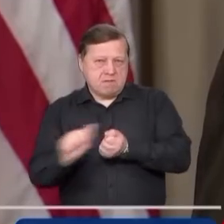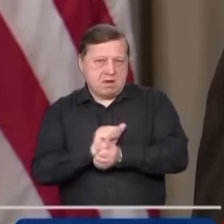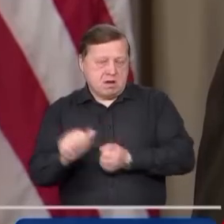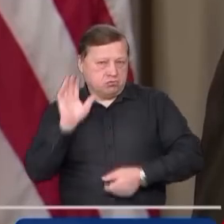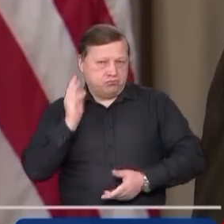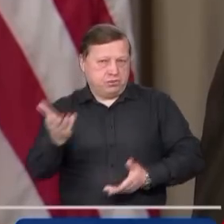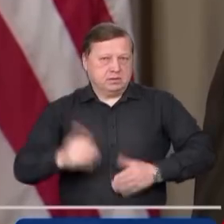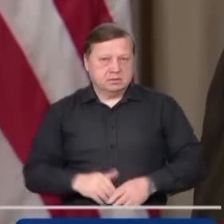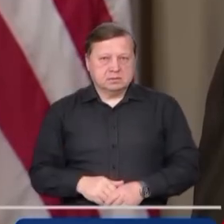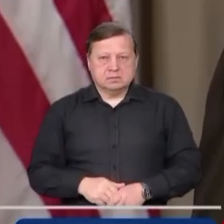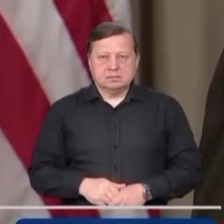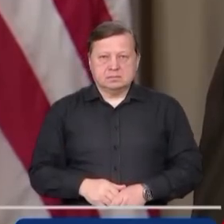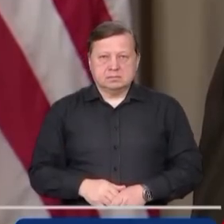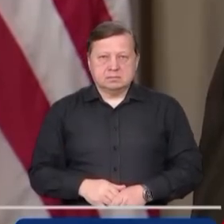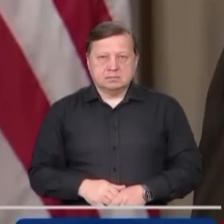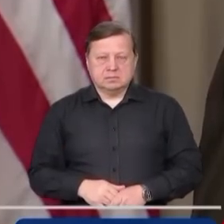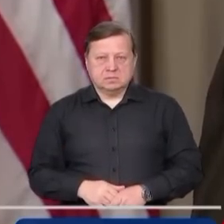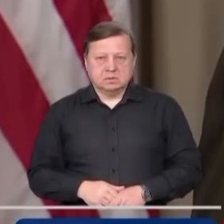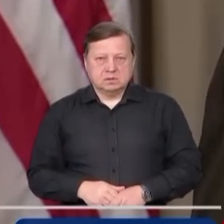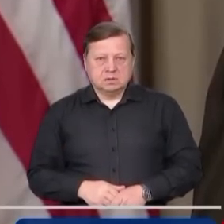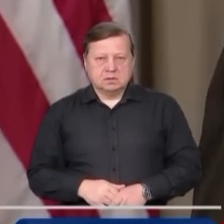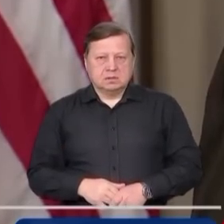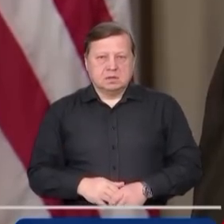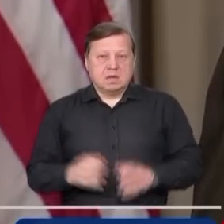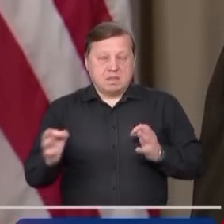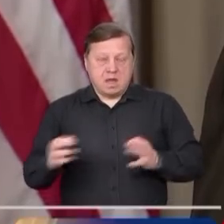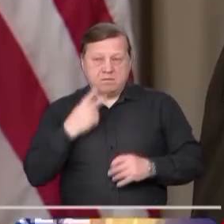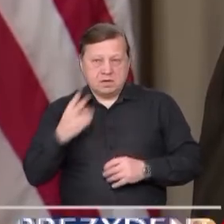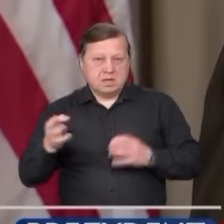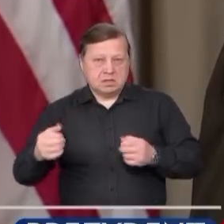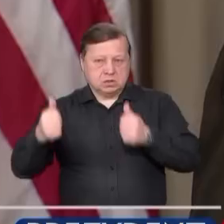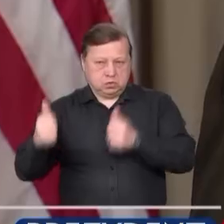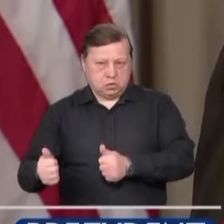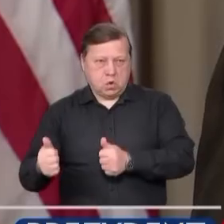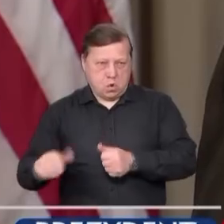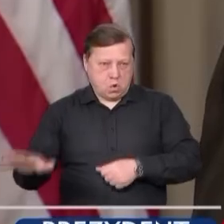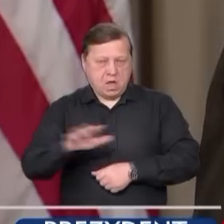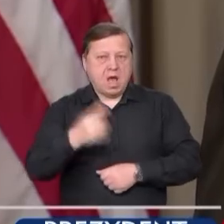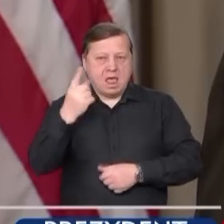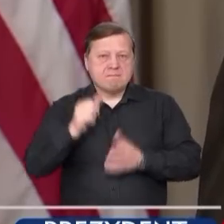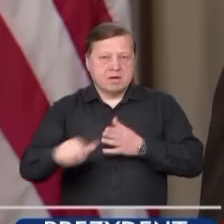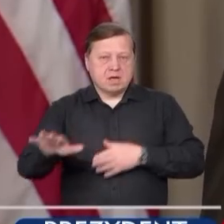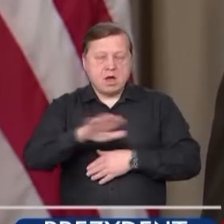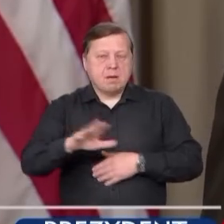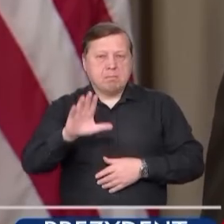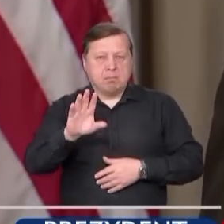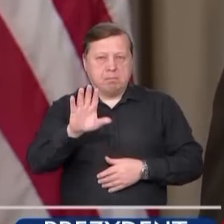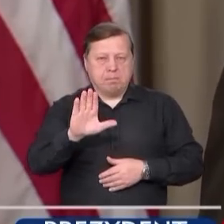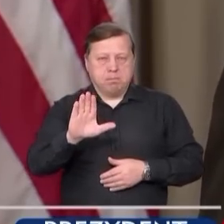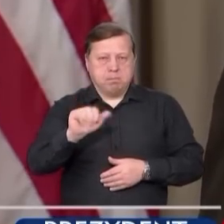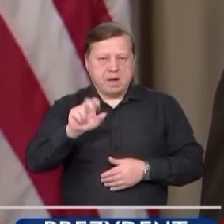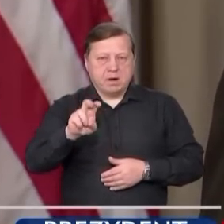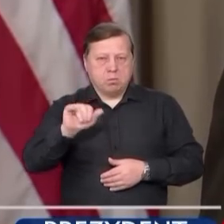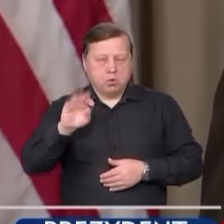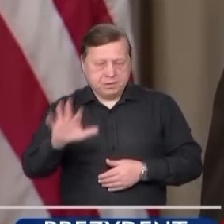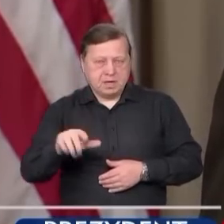walki. Jest to chwilowo front zamrożony z wyjątkiem Bachmutu, ponieważ tam obie strony dokonują kontrataków.